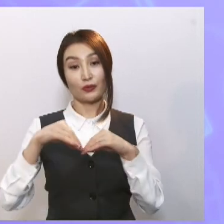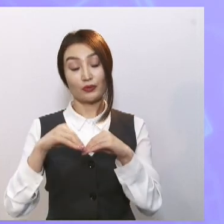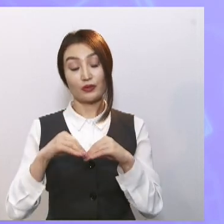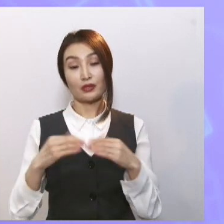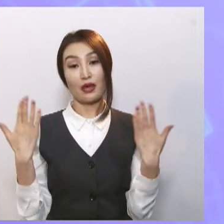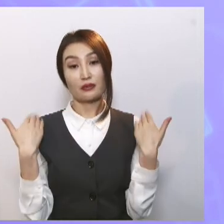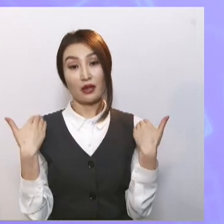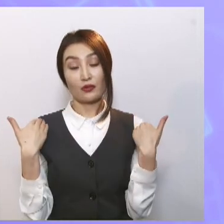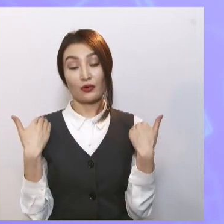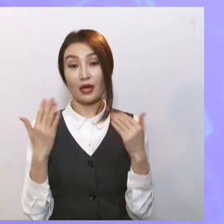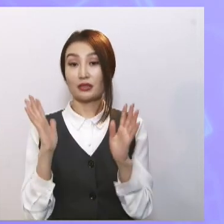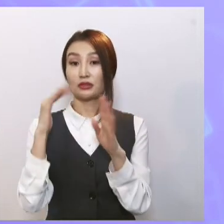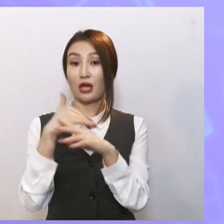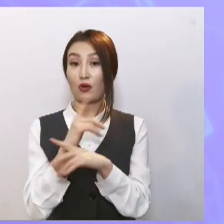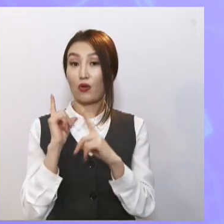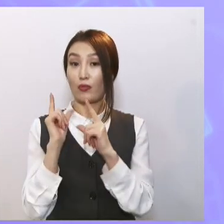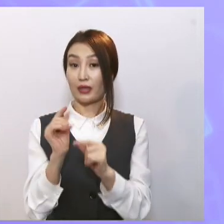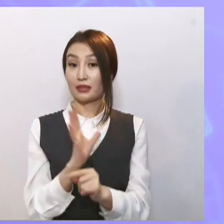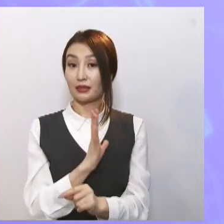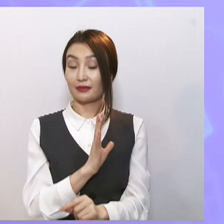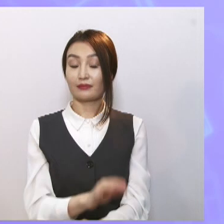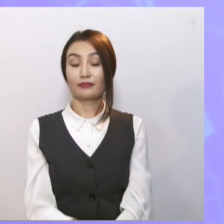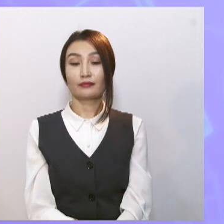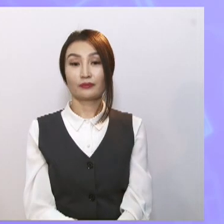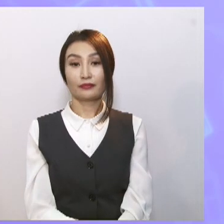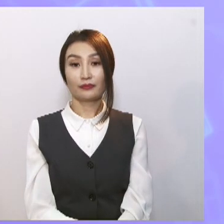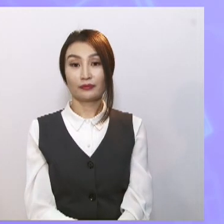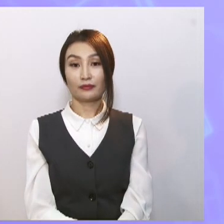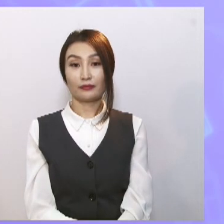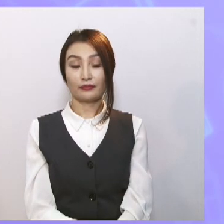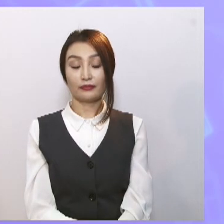эс алууга, жайлоого барышты.